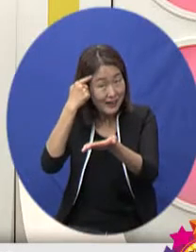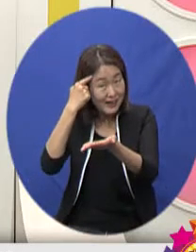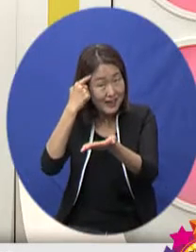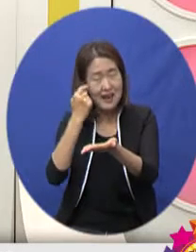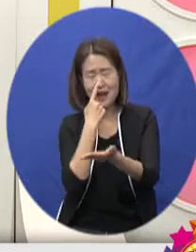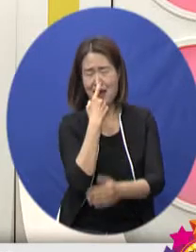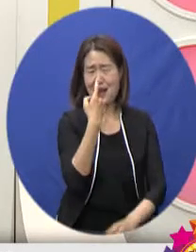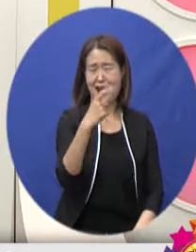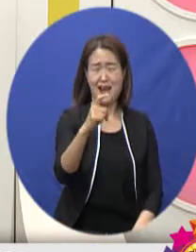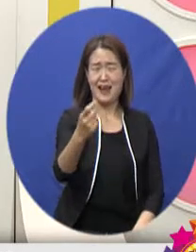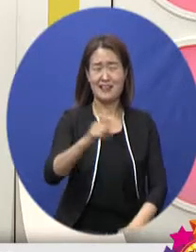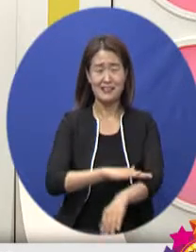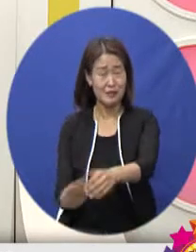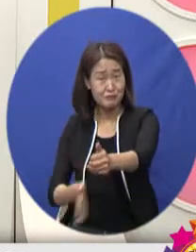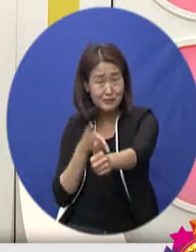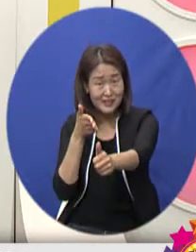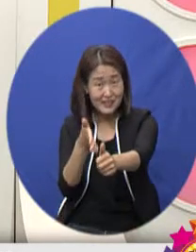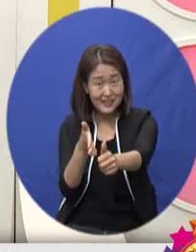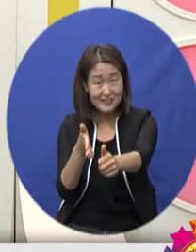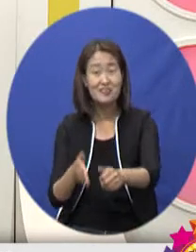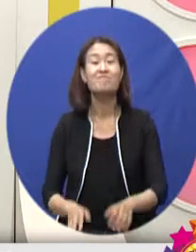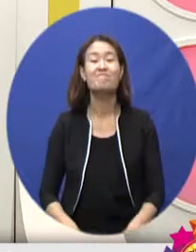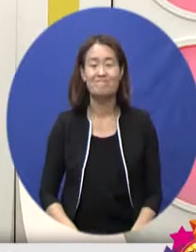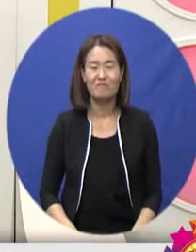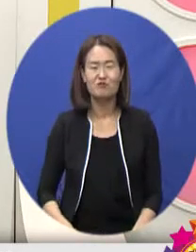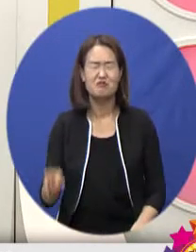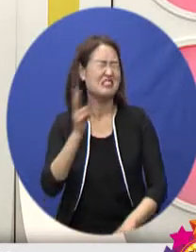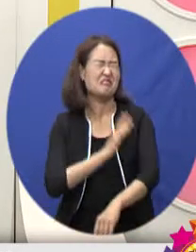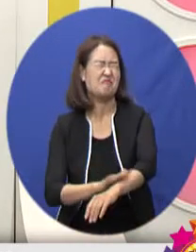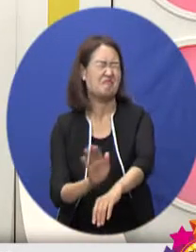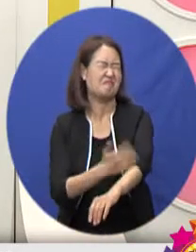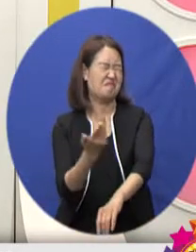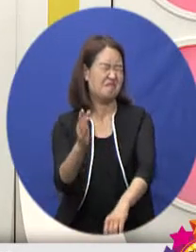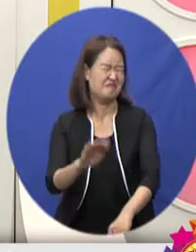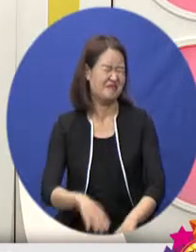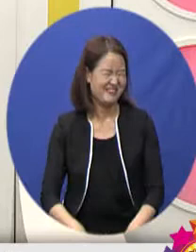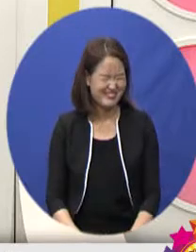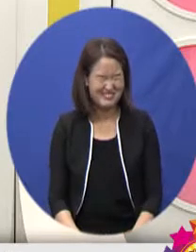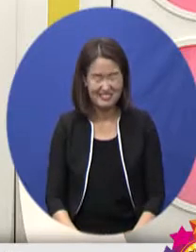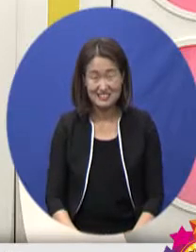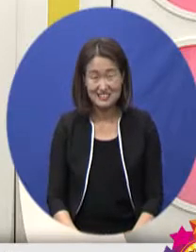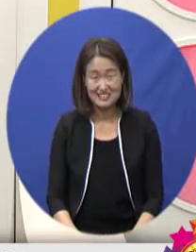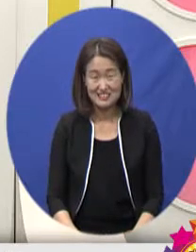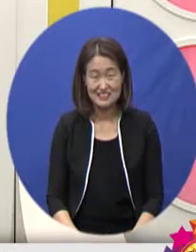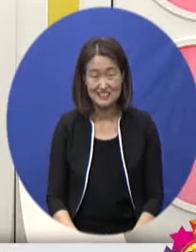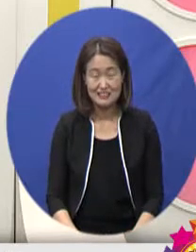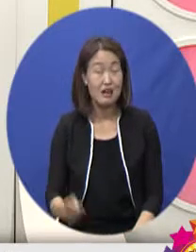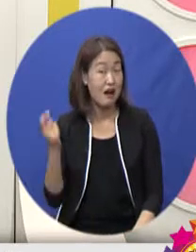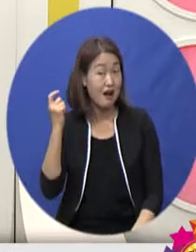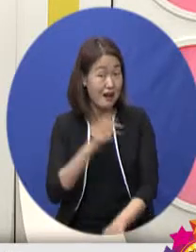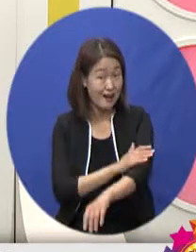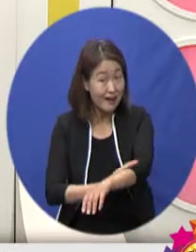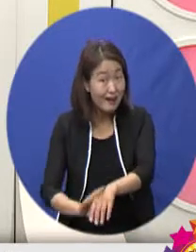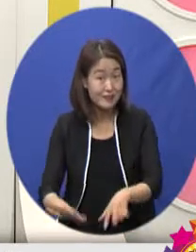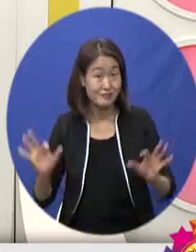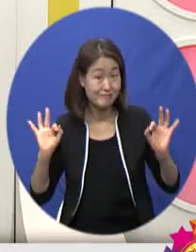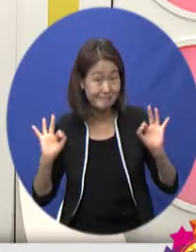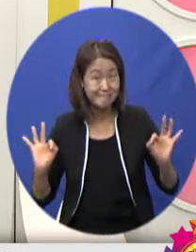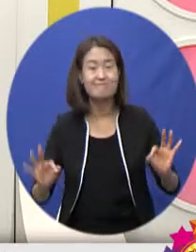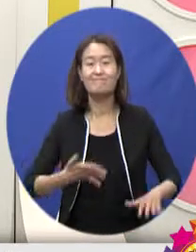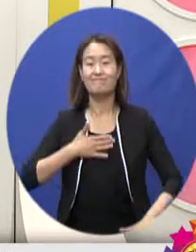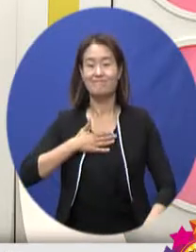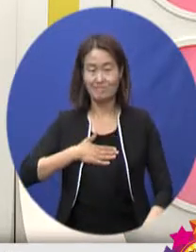네 멋들어지게 한번 불러주시길 바라겠습니다. 네, 노래는 잘 못해요. 네. 네, 노래 잘 들어볼게요. 예,